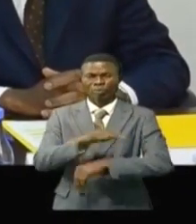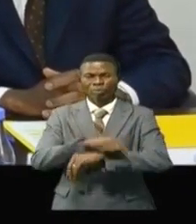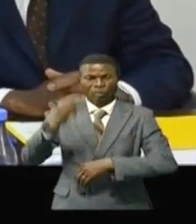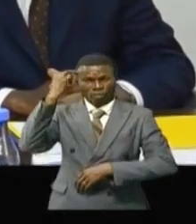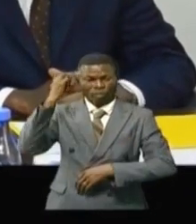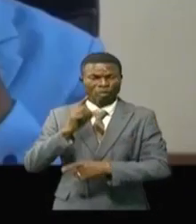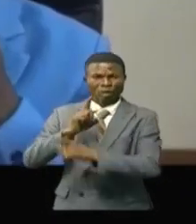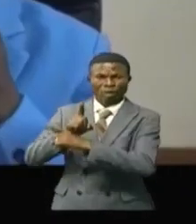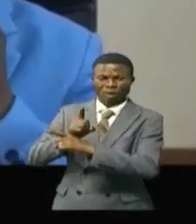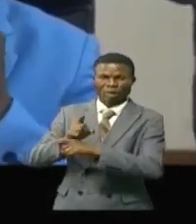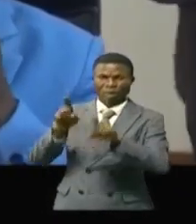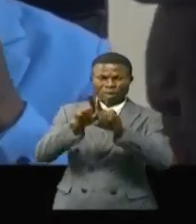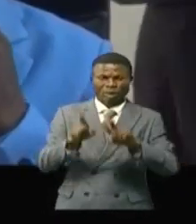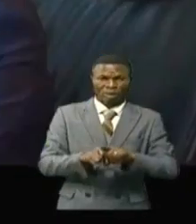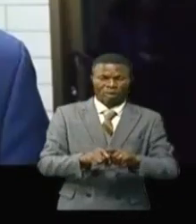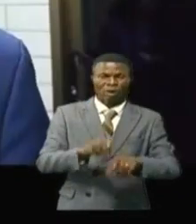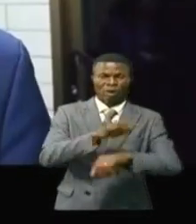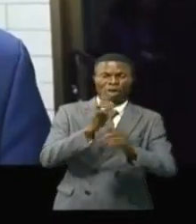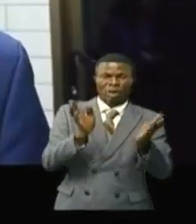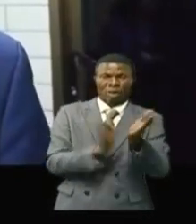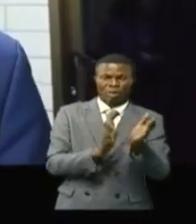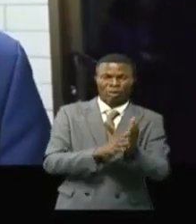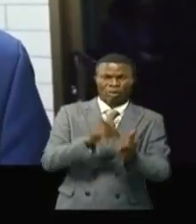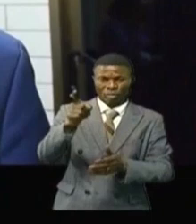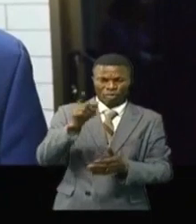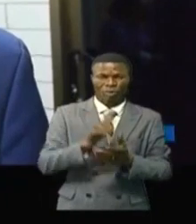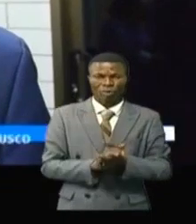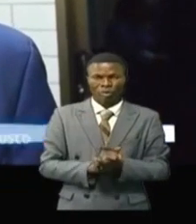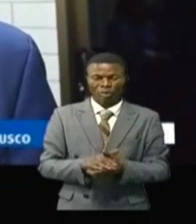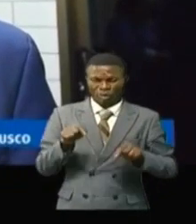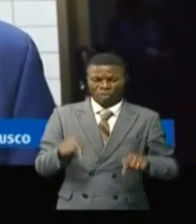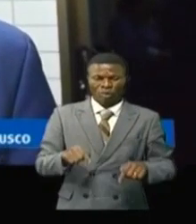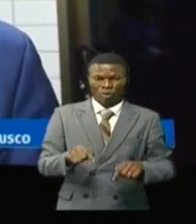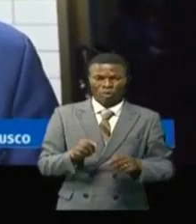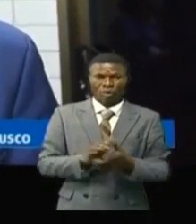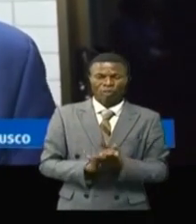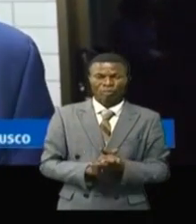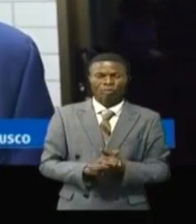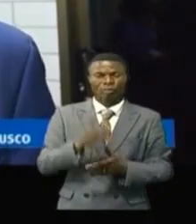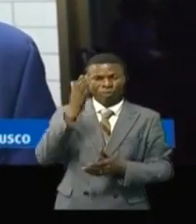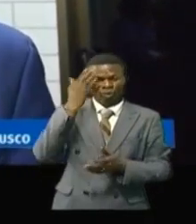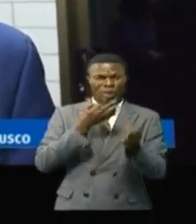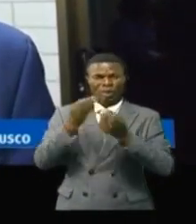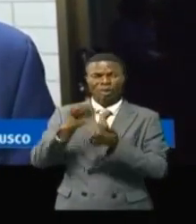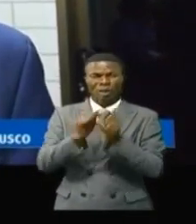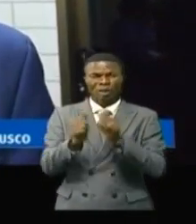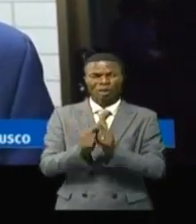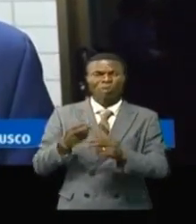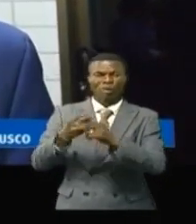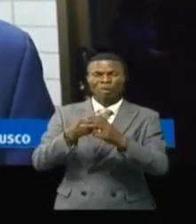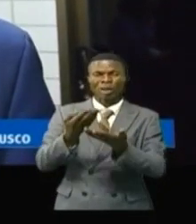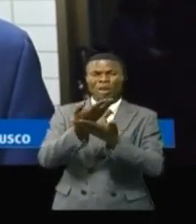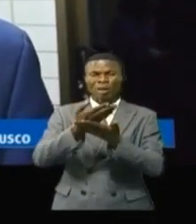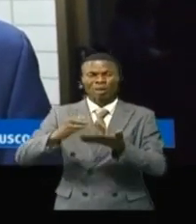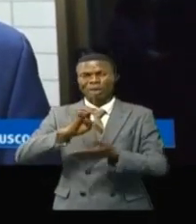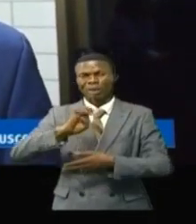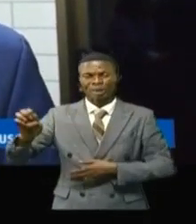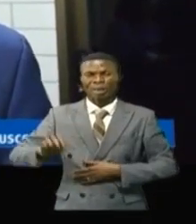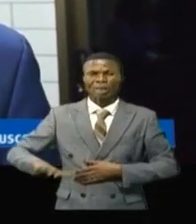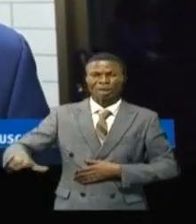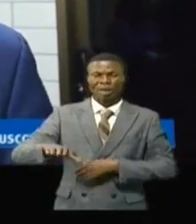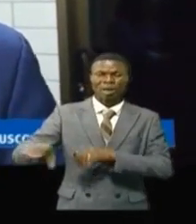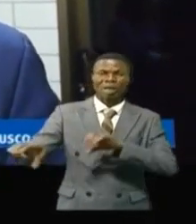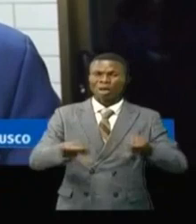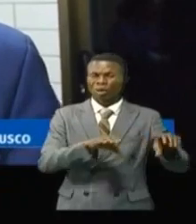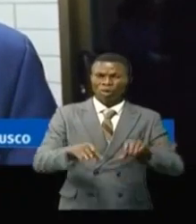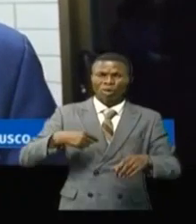de la Défense et son institution. Aujourd'hui, nous avons passé en revue la situation sécuritaire à l'est du pays et les activités